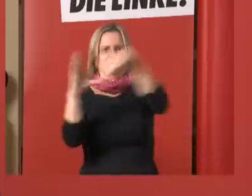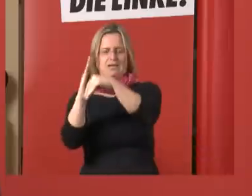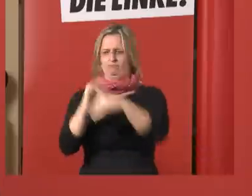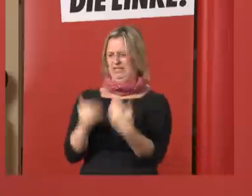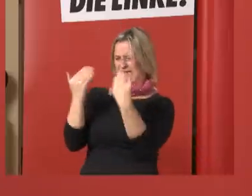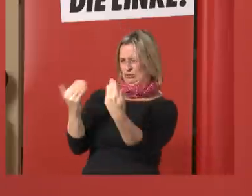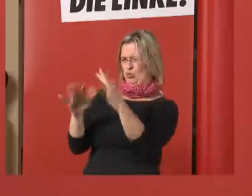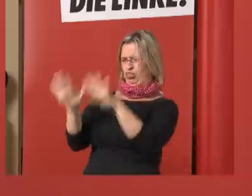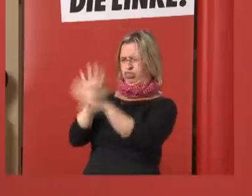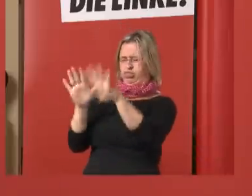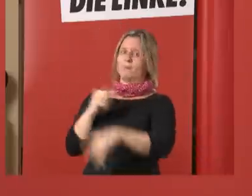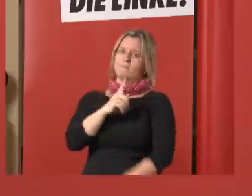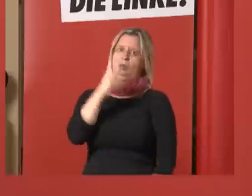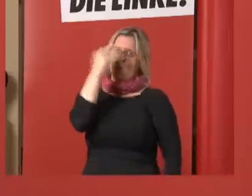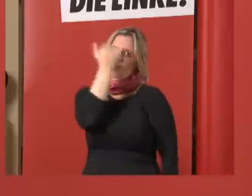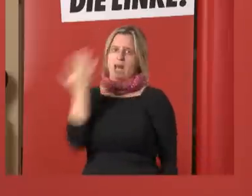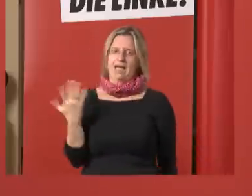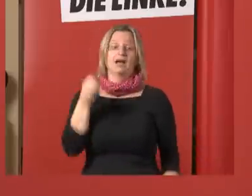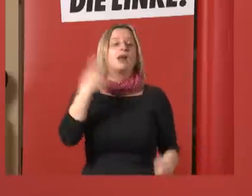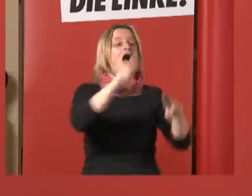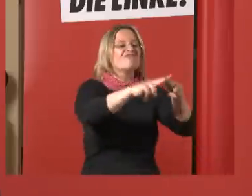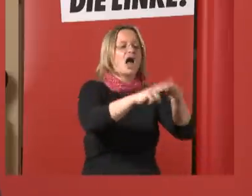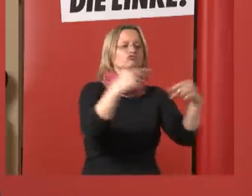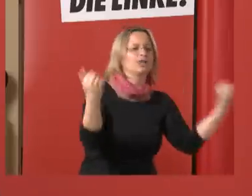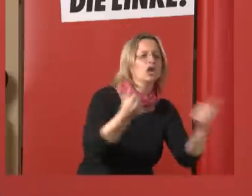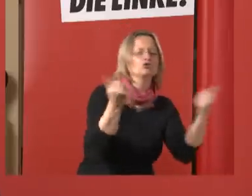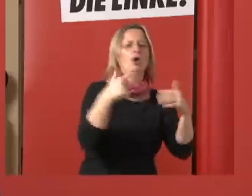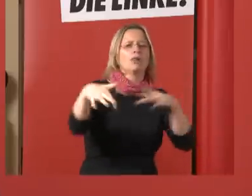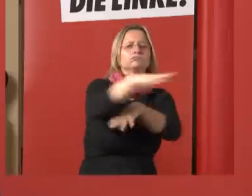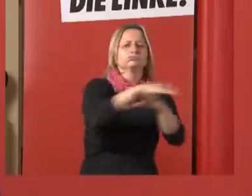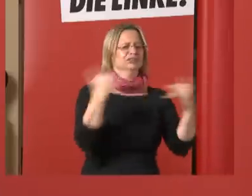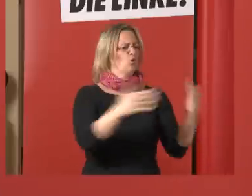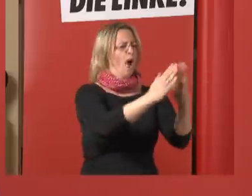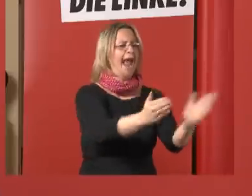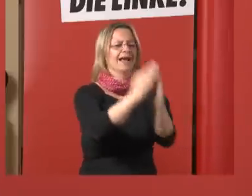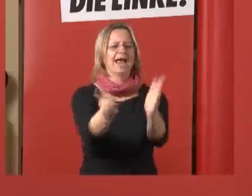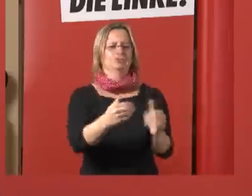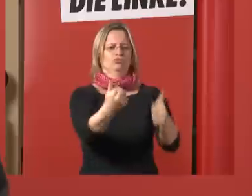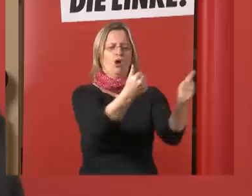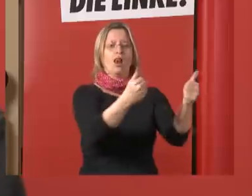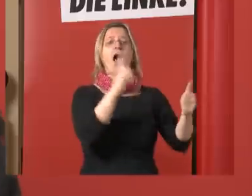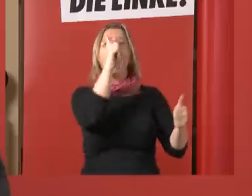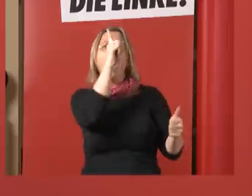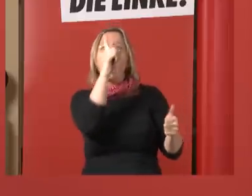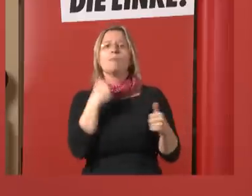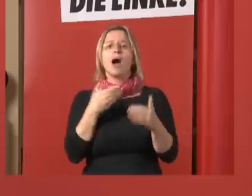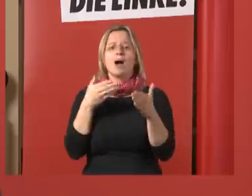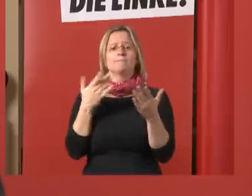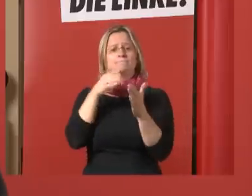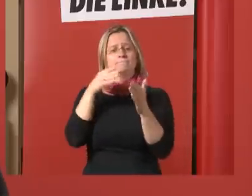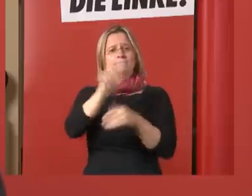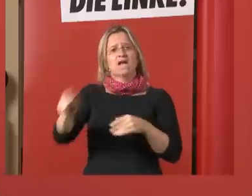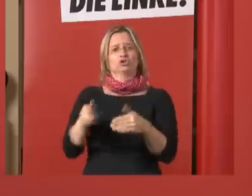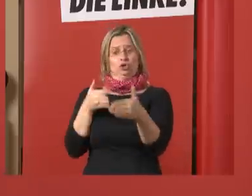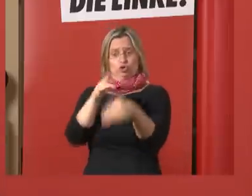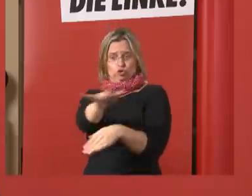dazu, erst seit Sommer diesen Jahres. Ich denke schon, das alles sollte uns zu denken geben. Im Übrigen, trotz dieser tollen Werkstätten, trotz